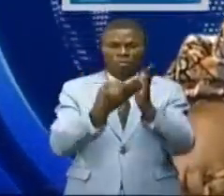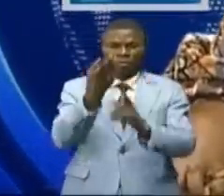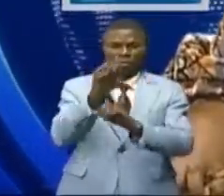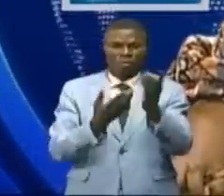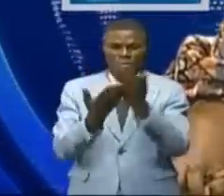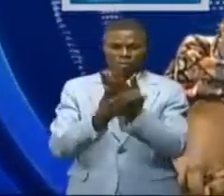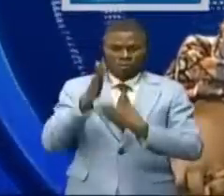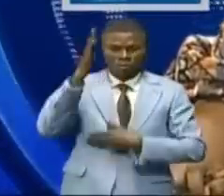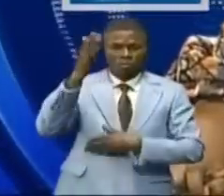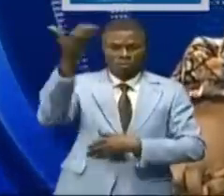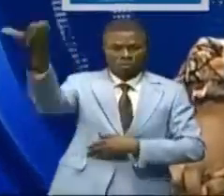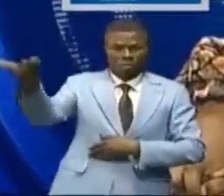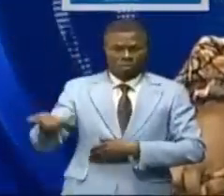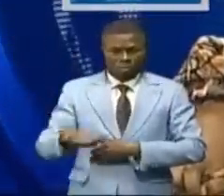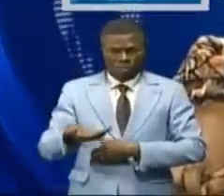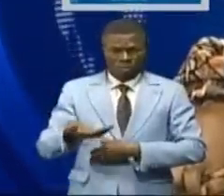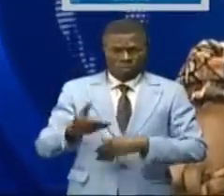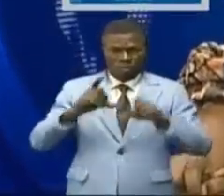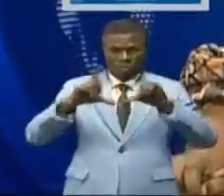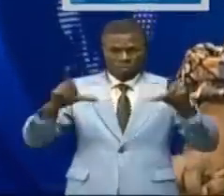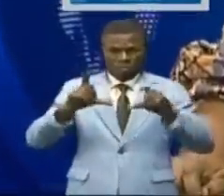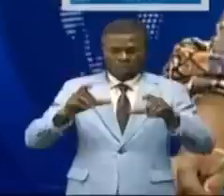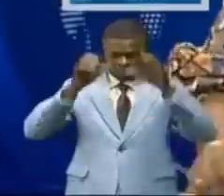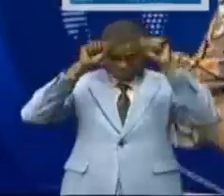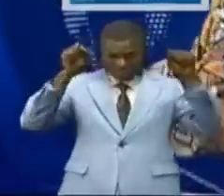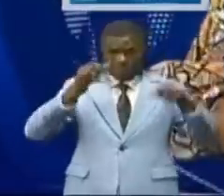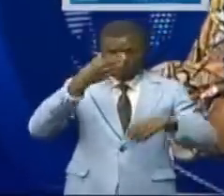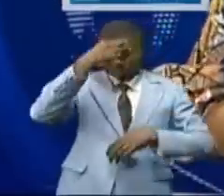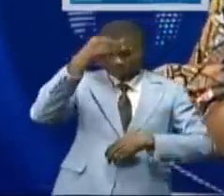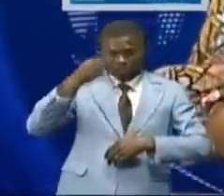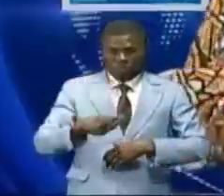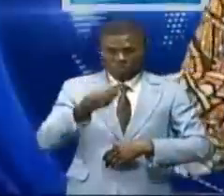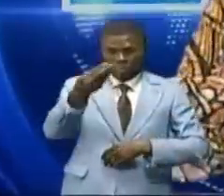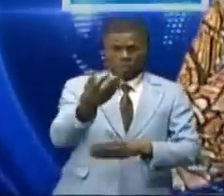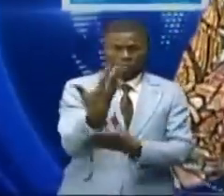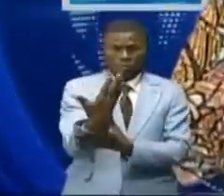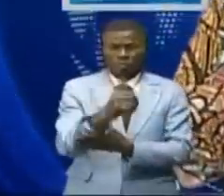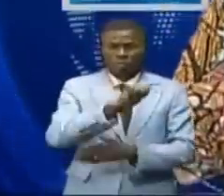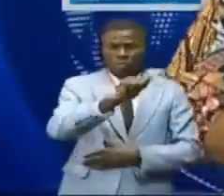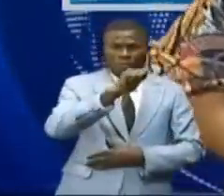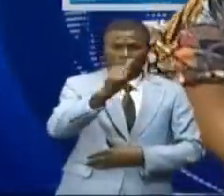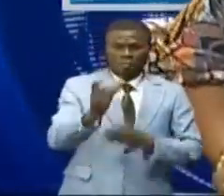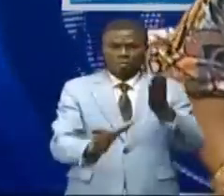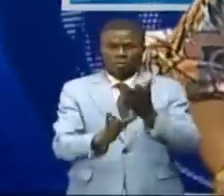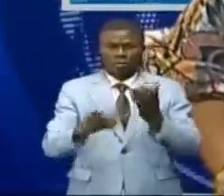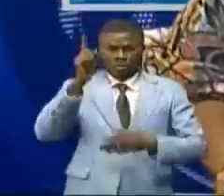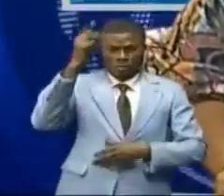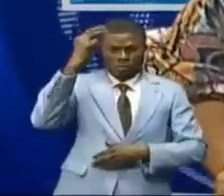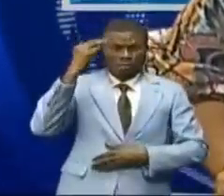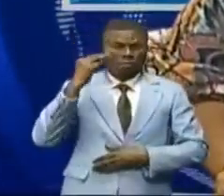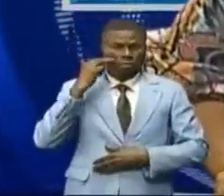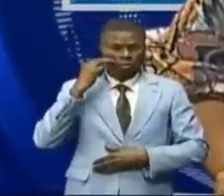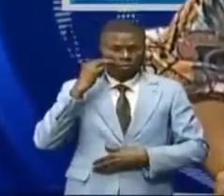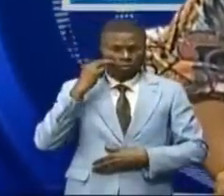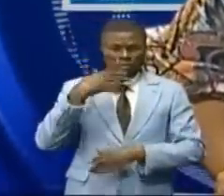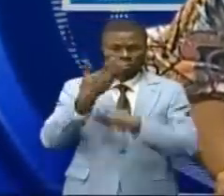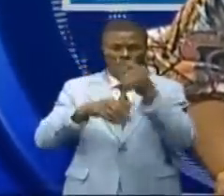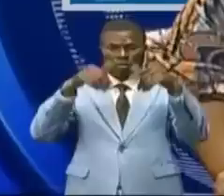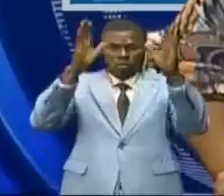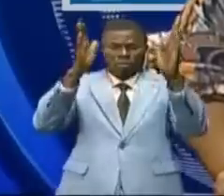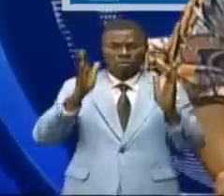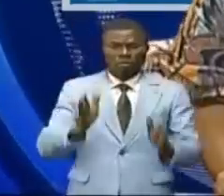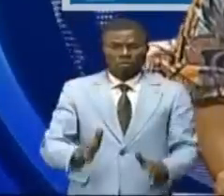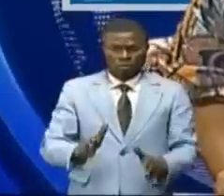prochain. L'invitation du président Denis Sassou Nguesso lui a été remise en main propre par le vice-premier ministre, ministre des Affaires